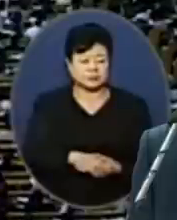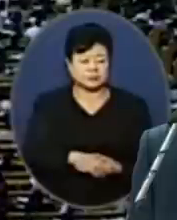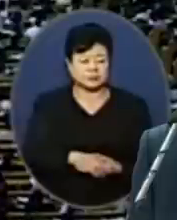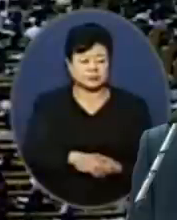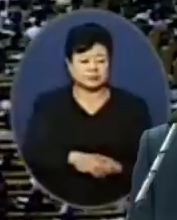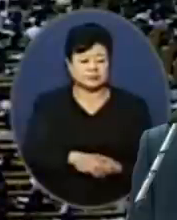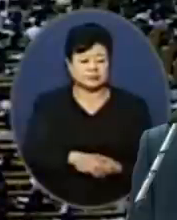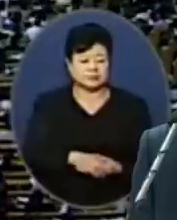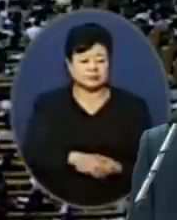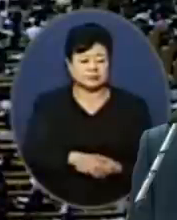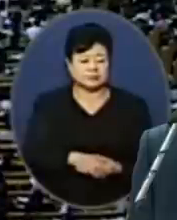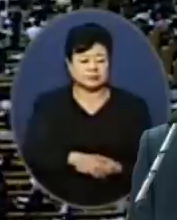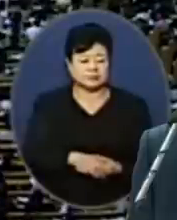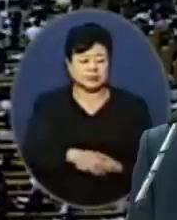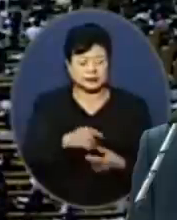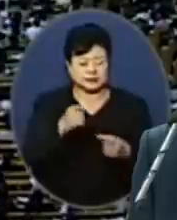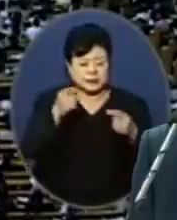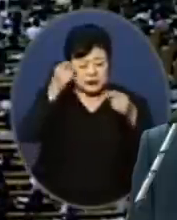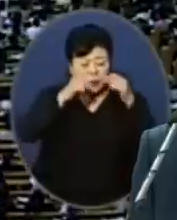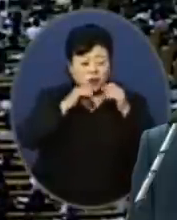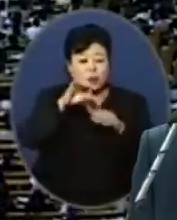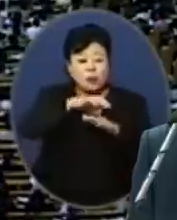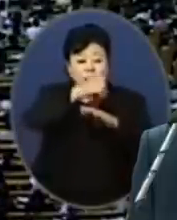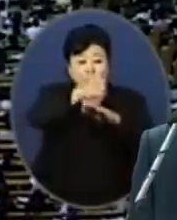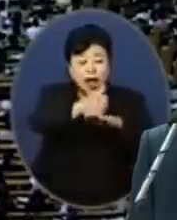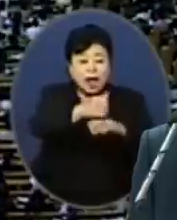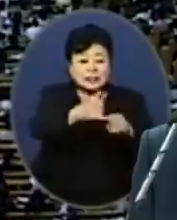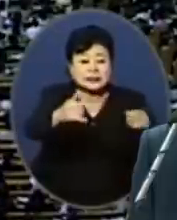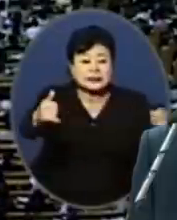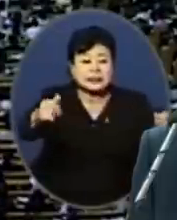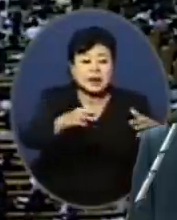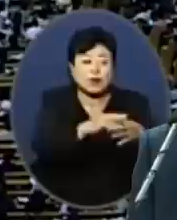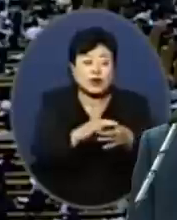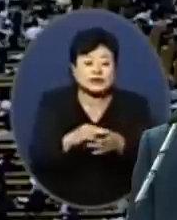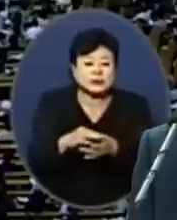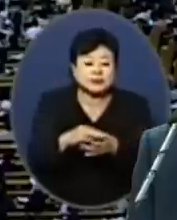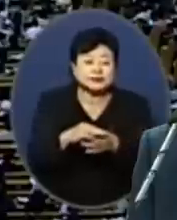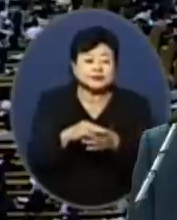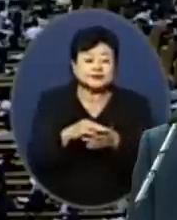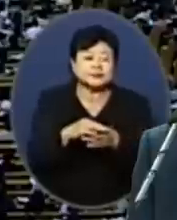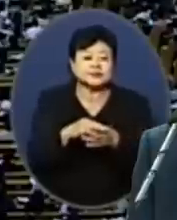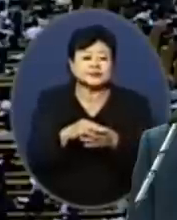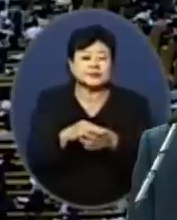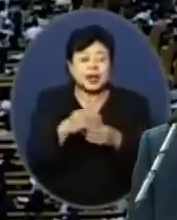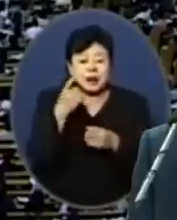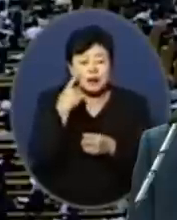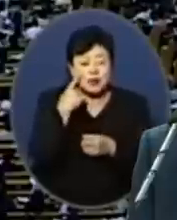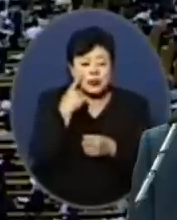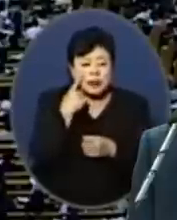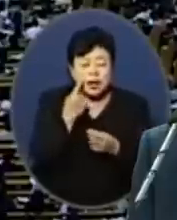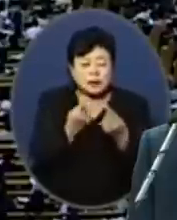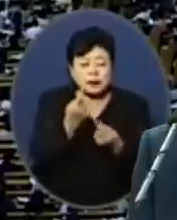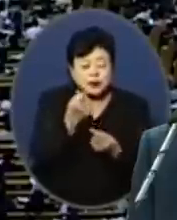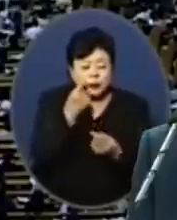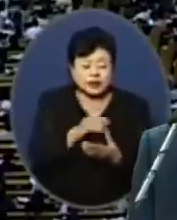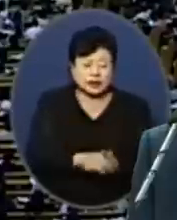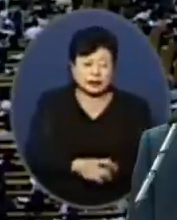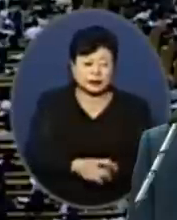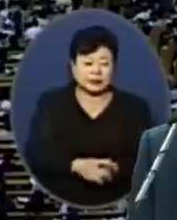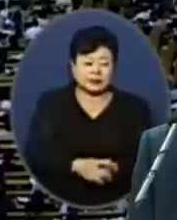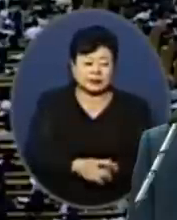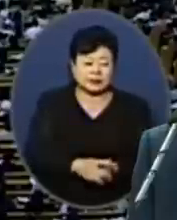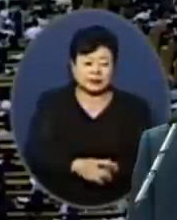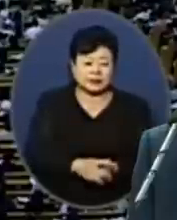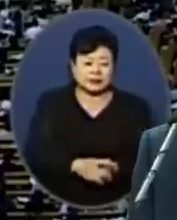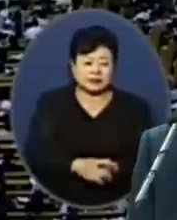아예 사울 왕을 사람의 관점에서 보니까 비교가 안 되는 것입니다.